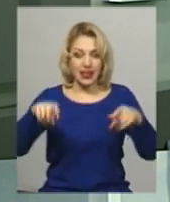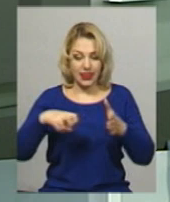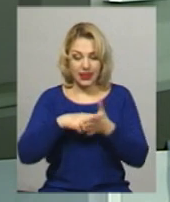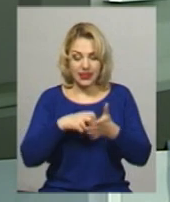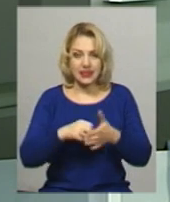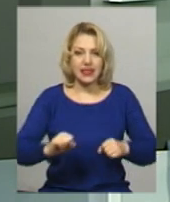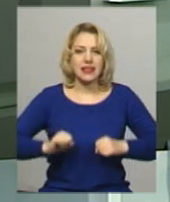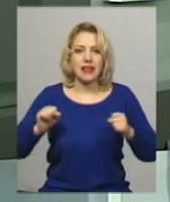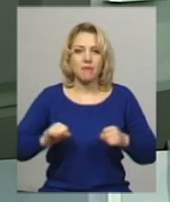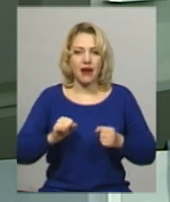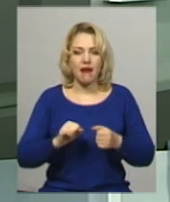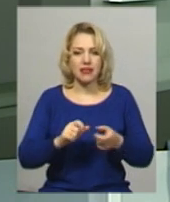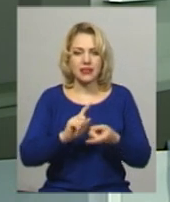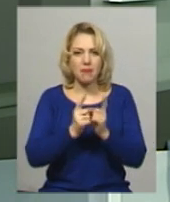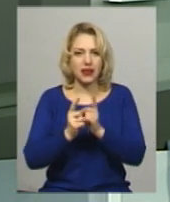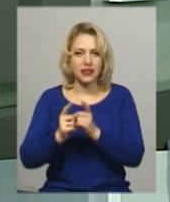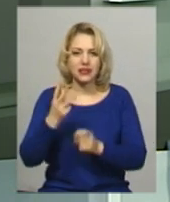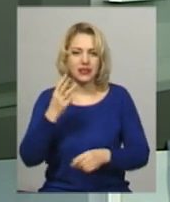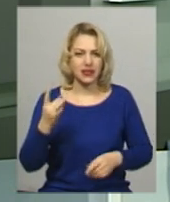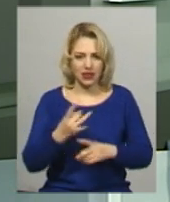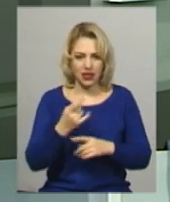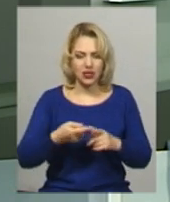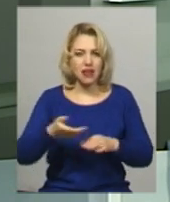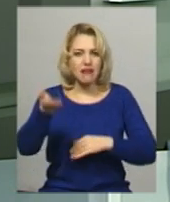написаний давньоосманською мовою у проміжку